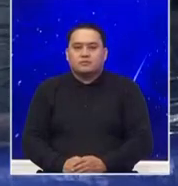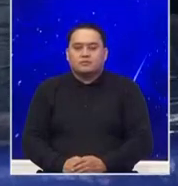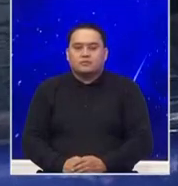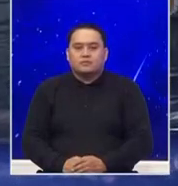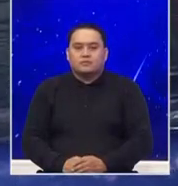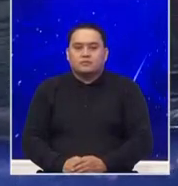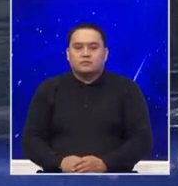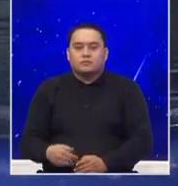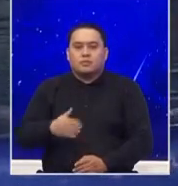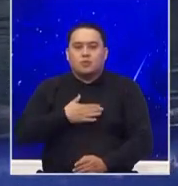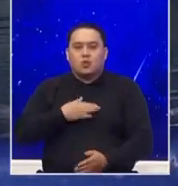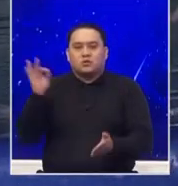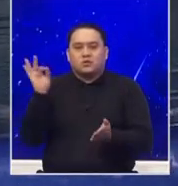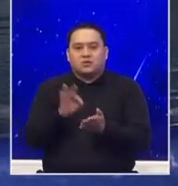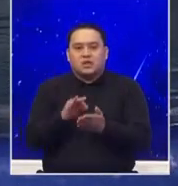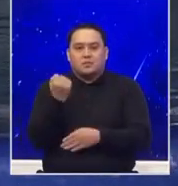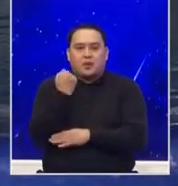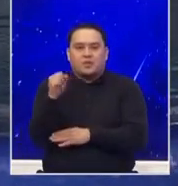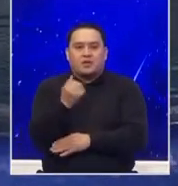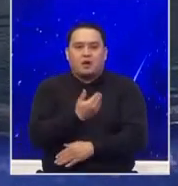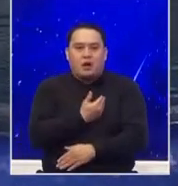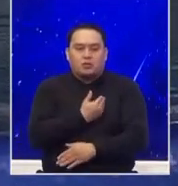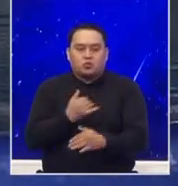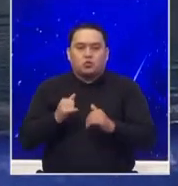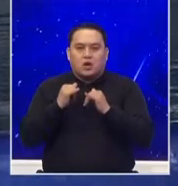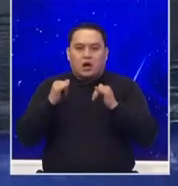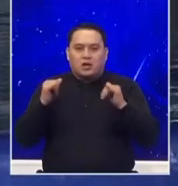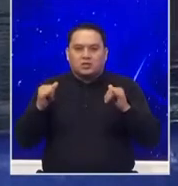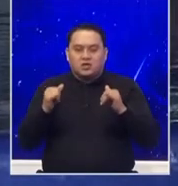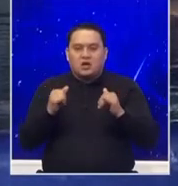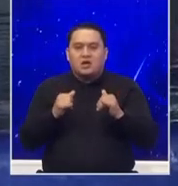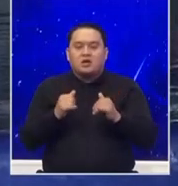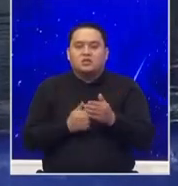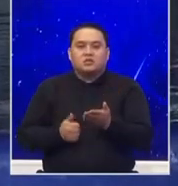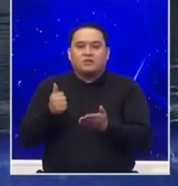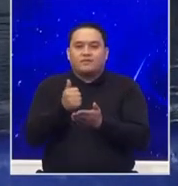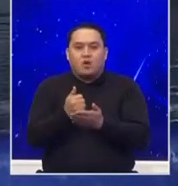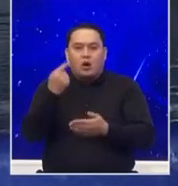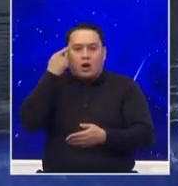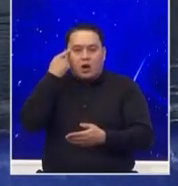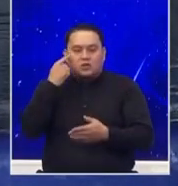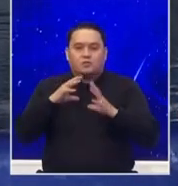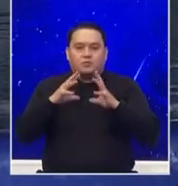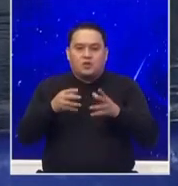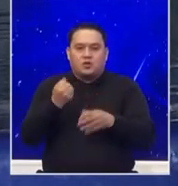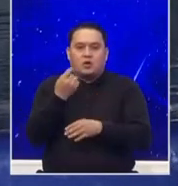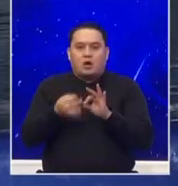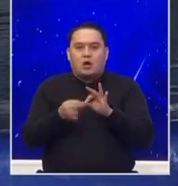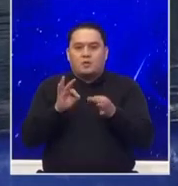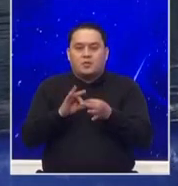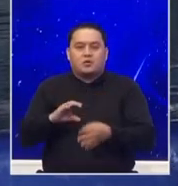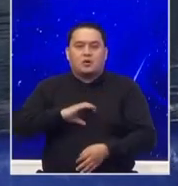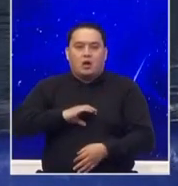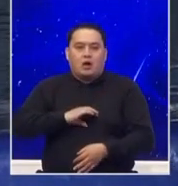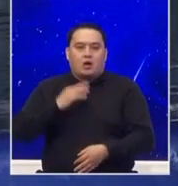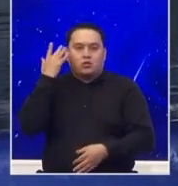Моя цель – победить на этом чемпионате. Хочу в дальнейшем развиваться как спортсмен и выйти в лидеры на чемпионатах Азии и мира. Мечтаю выиграть олимпийскую медаль и